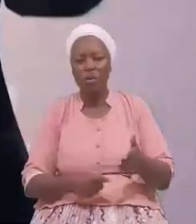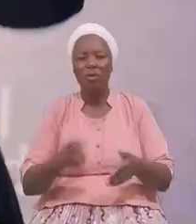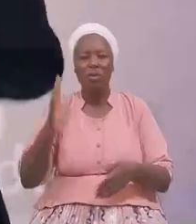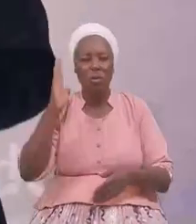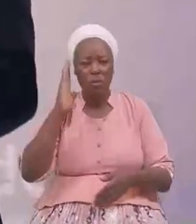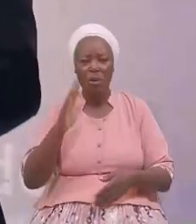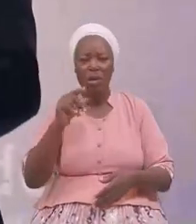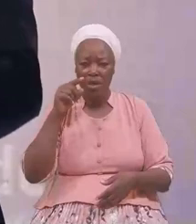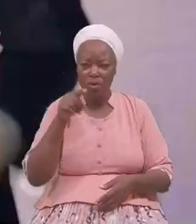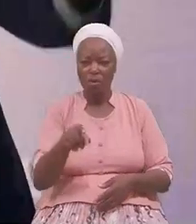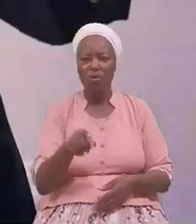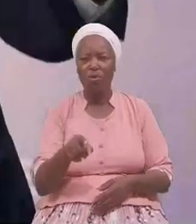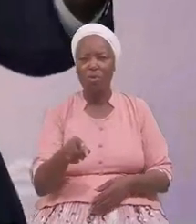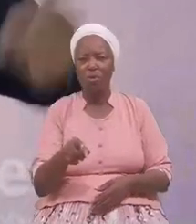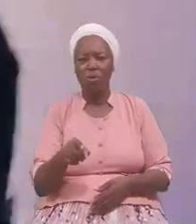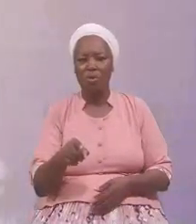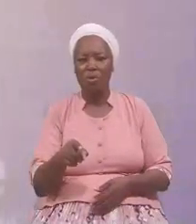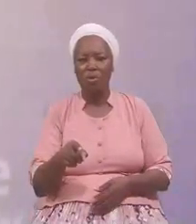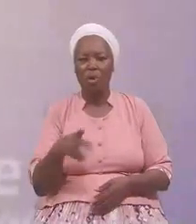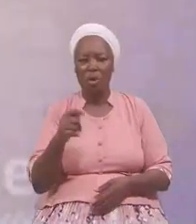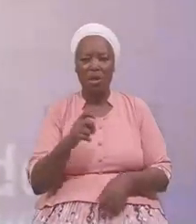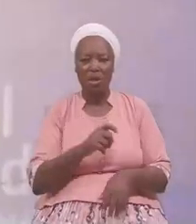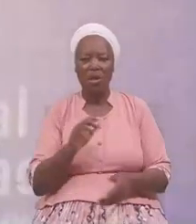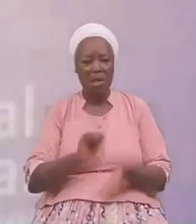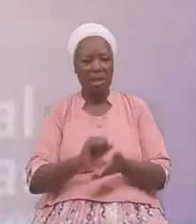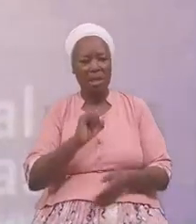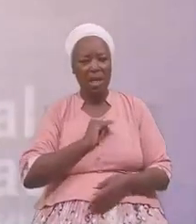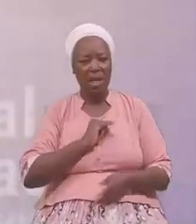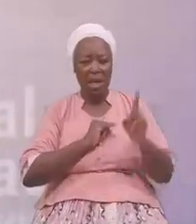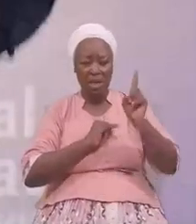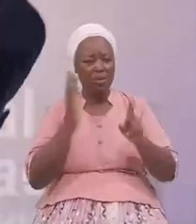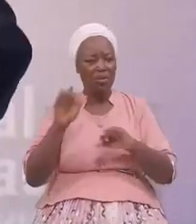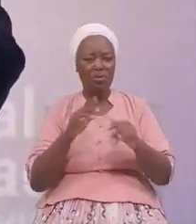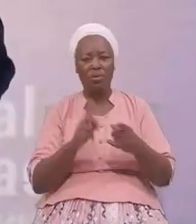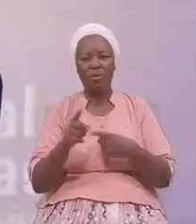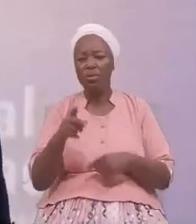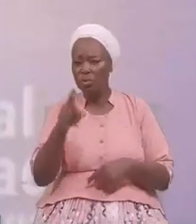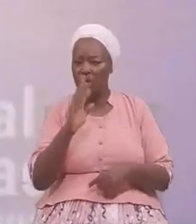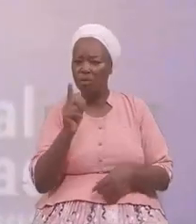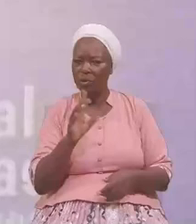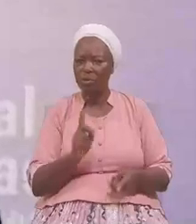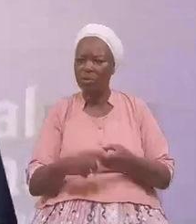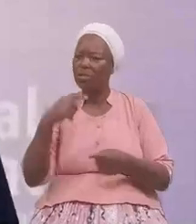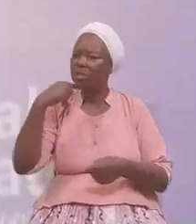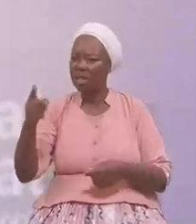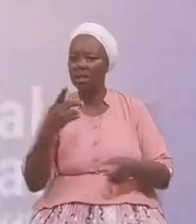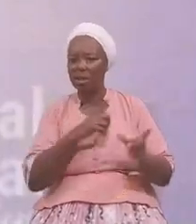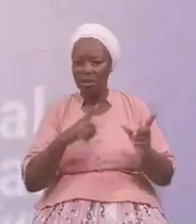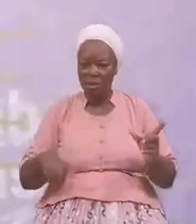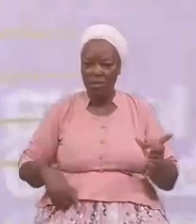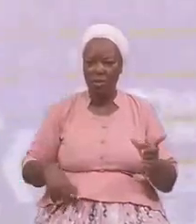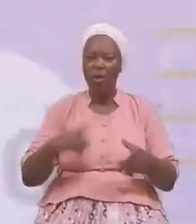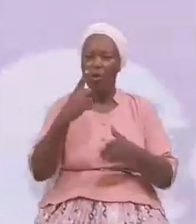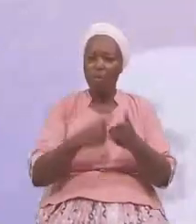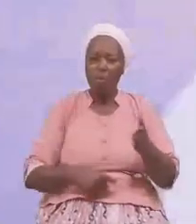fasse ? Que veux-tu que je te fasse ?» C'est toi qui dois dire au Seigneur ce que tu